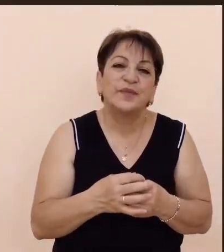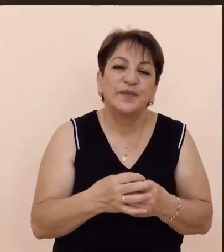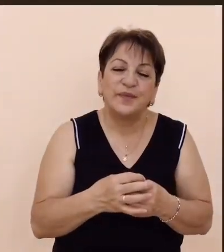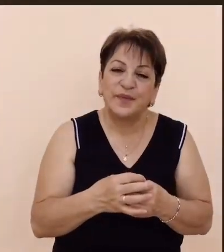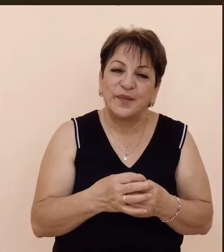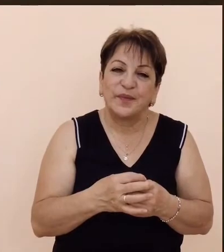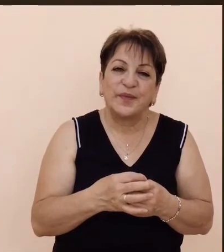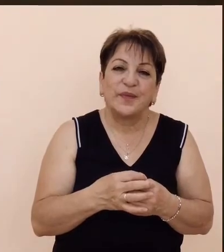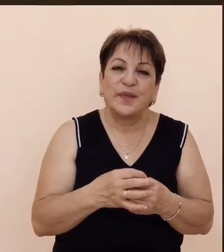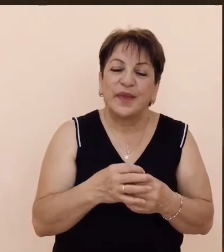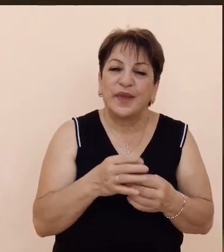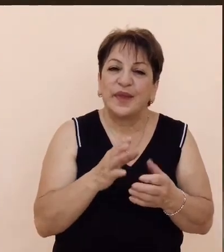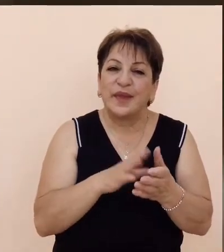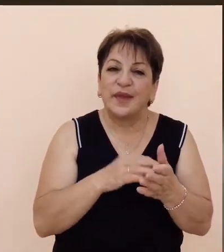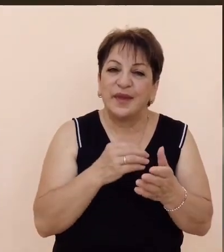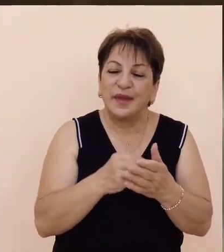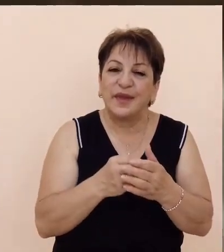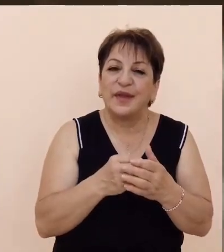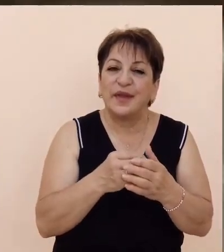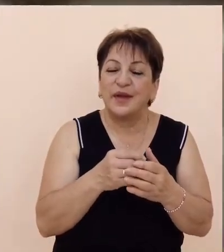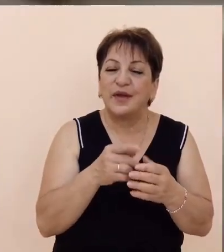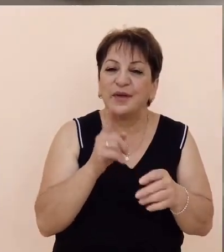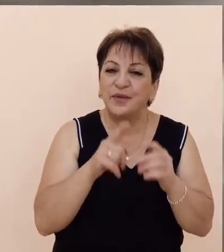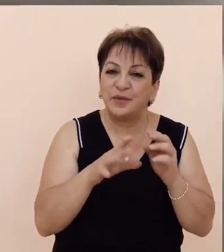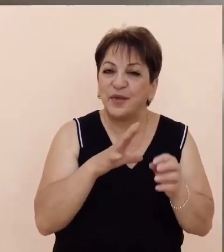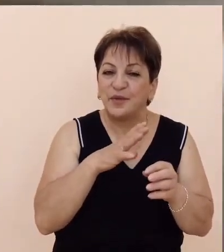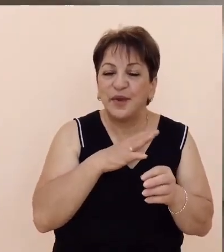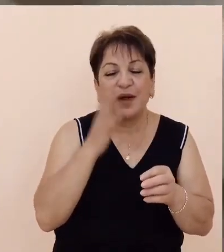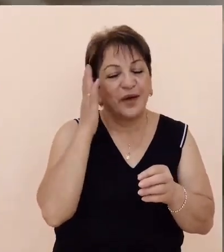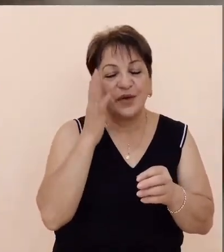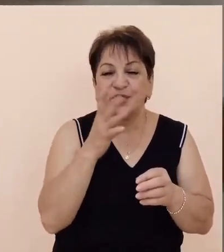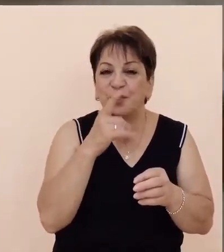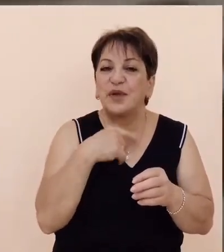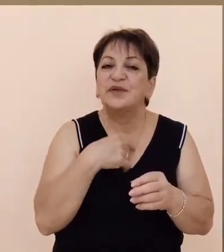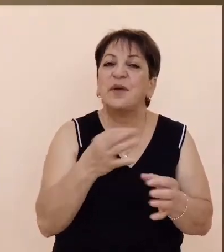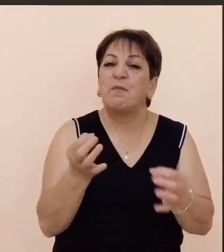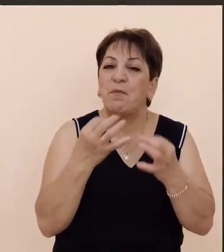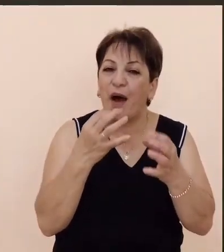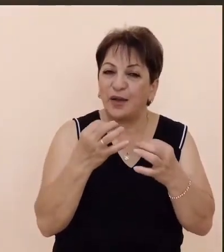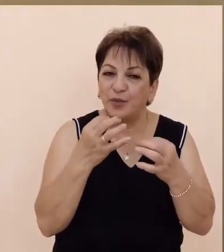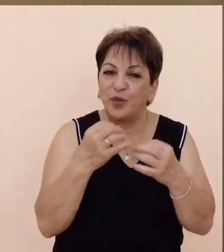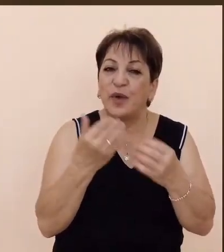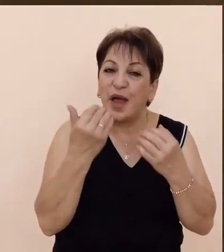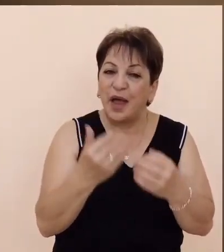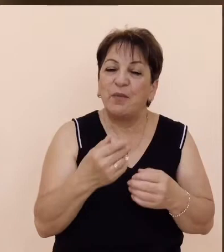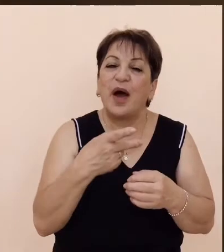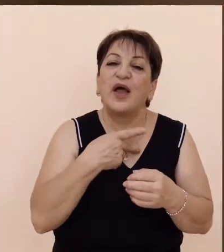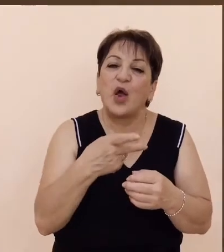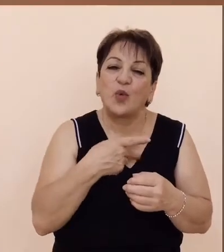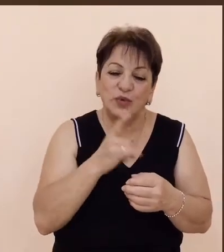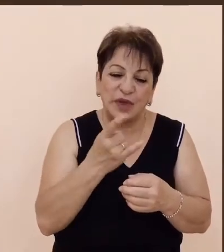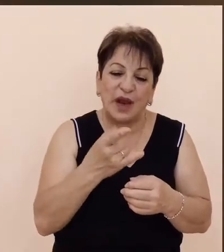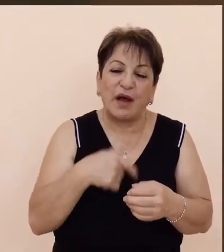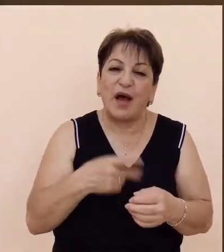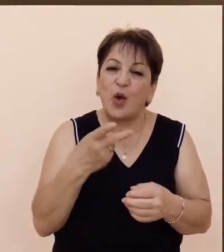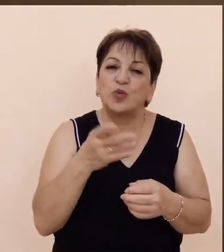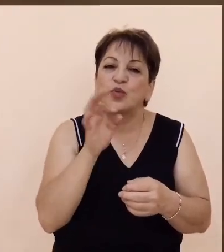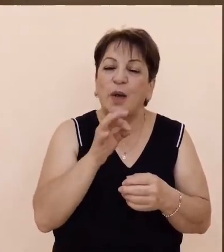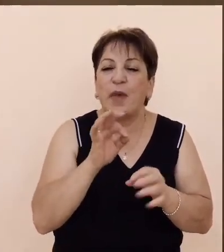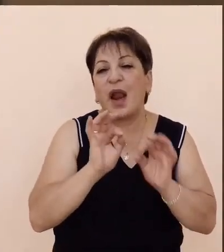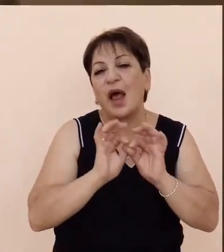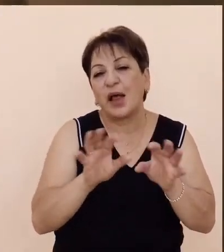Եվ միջև անգամ հղի անալը մեկ-մեկ քնելիս ինձ հեքիաթ էր պատմում, հիմա արդեն երկուսիս համար է պատմում։ Շատ հետաքրքիր է,